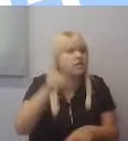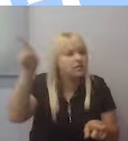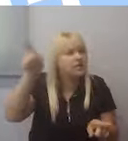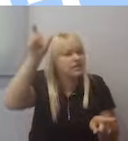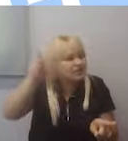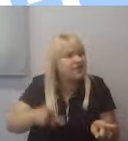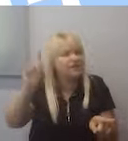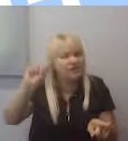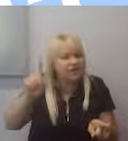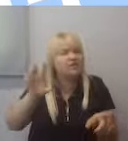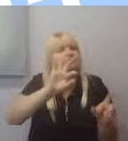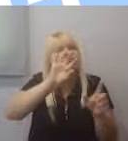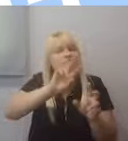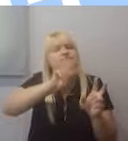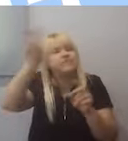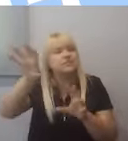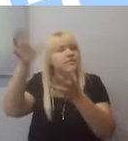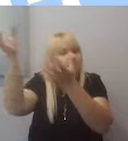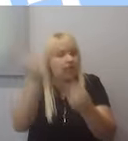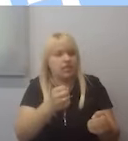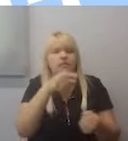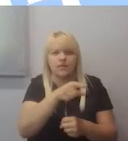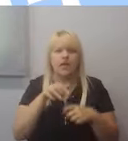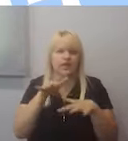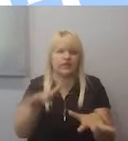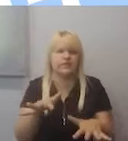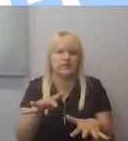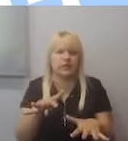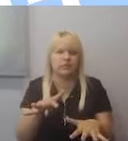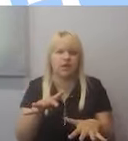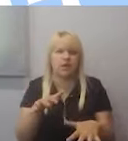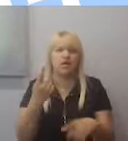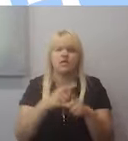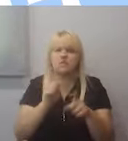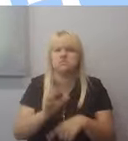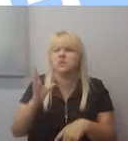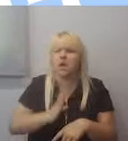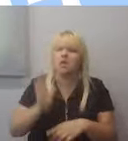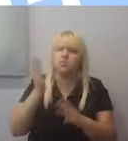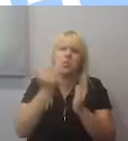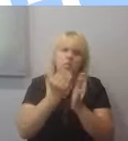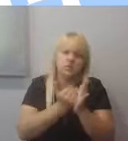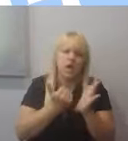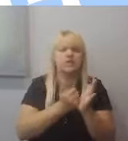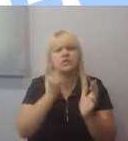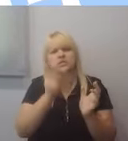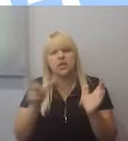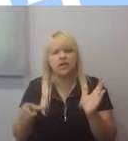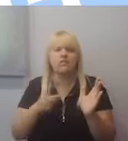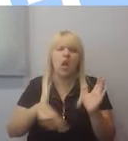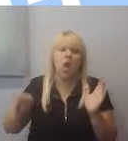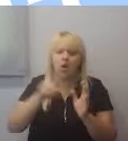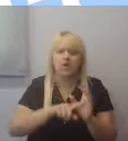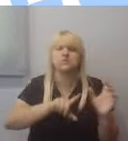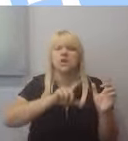kur atrodas tā ir tā rīcība jo sagaidīt ka būs saraksti ar cilvēkiem jām un kāds no